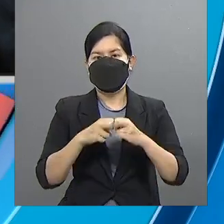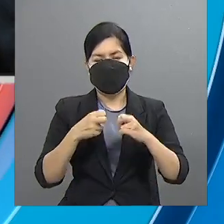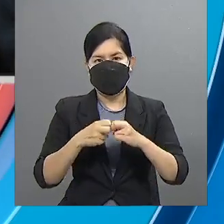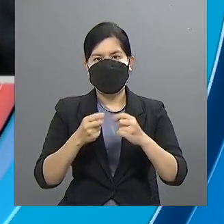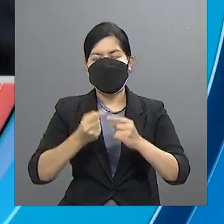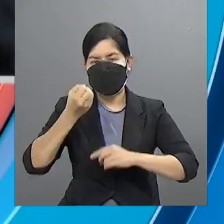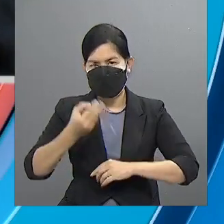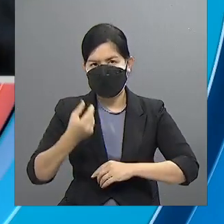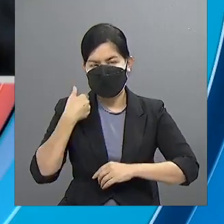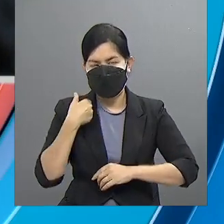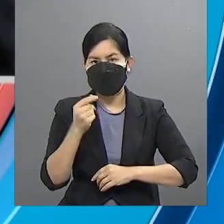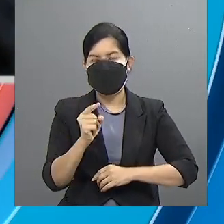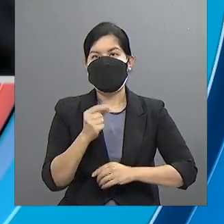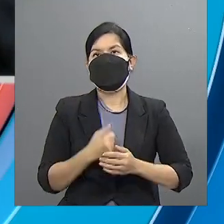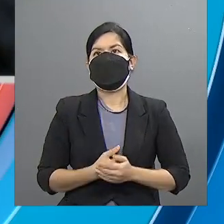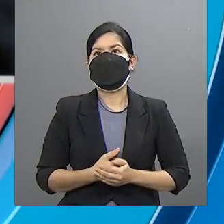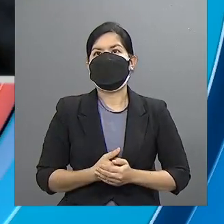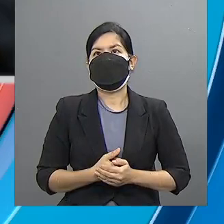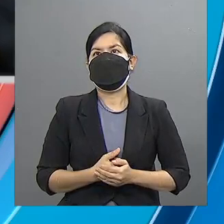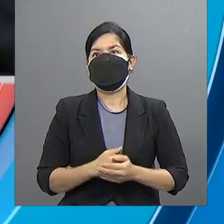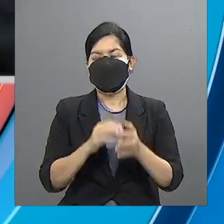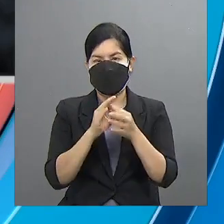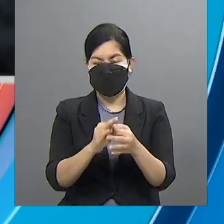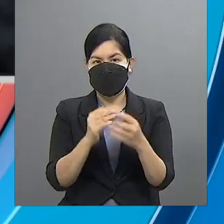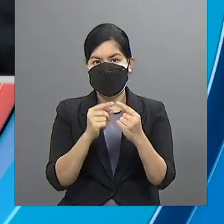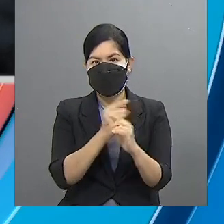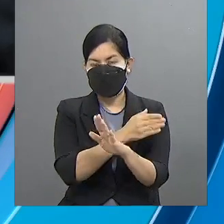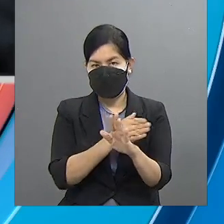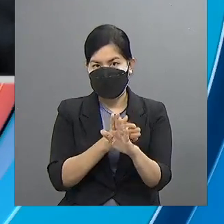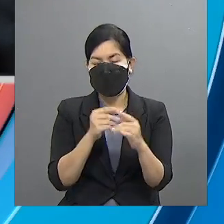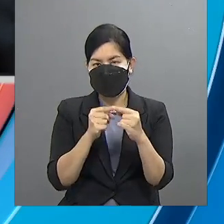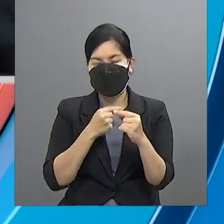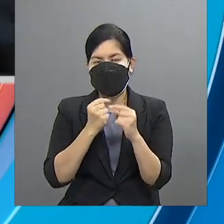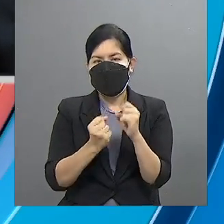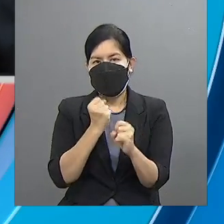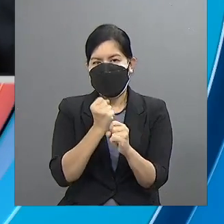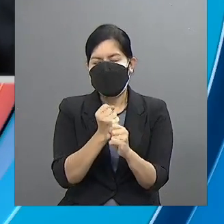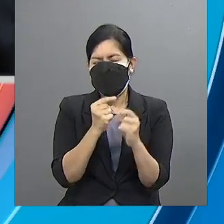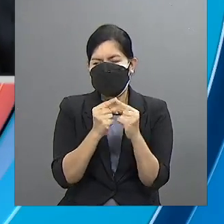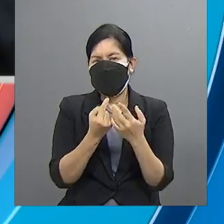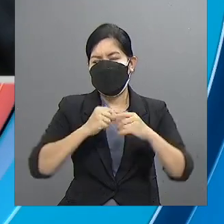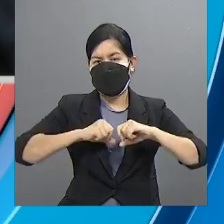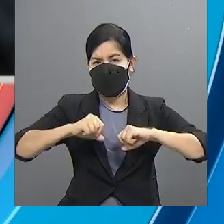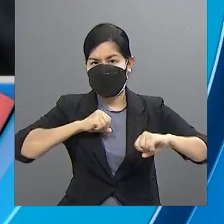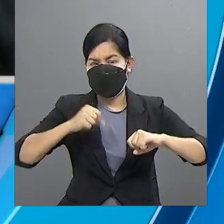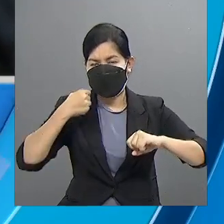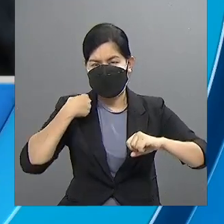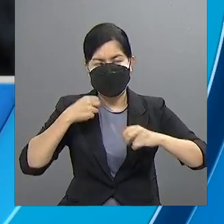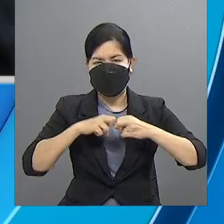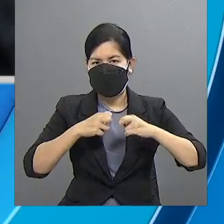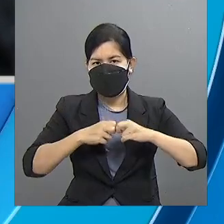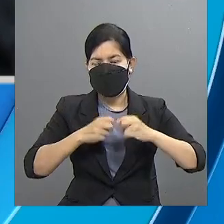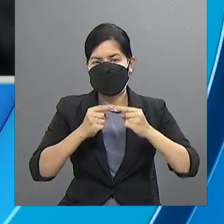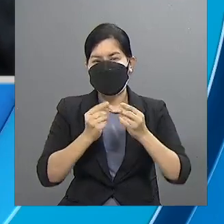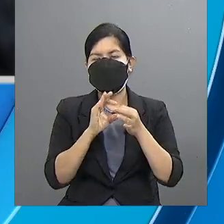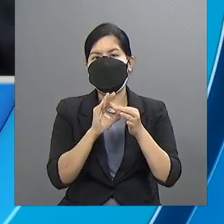ยก็คือเป็นช่วงวัยก่อนก็คือช่วงอายุวัยรุ่นนะ คร ับเรื่องครอบครัวหนักมากๆนะครับอันนี้คือหนัก